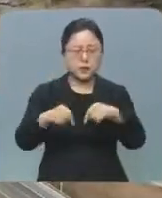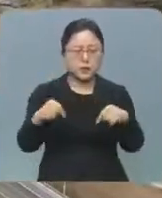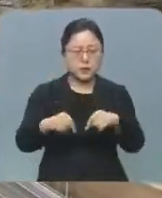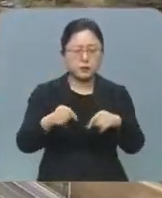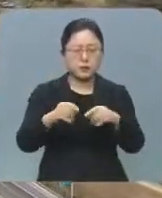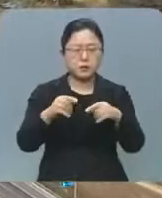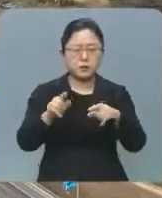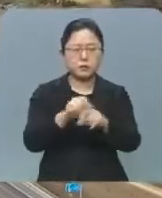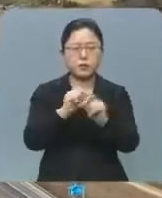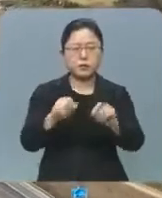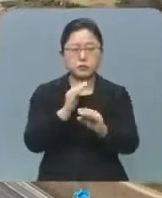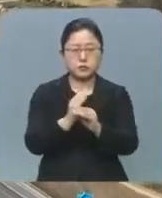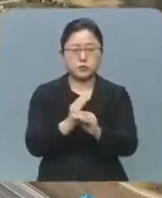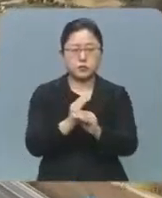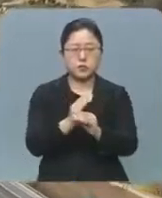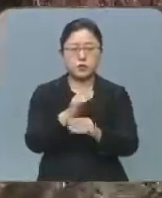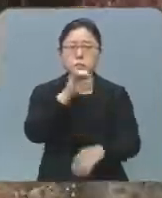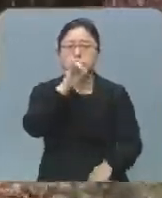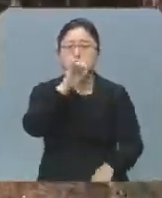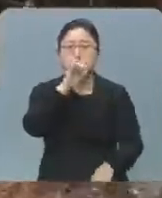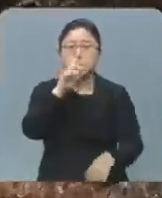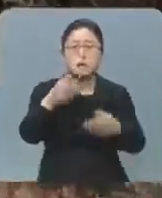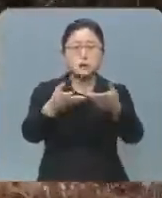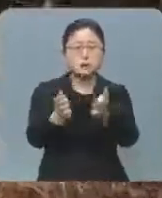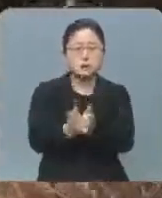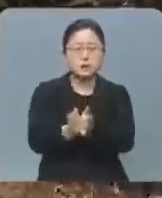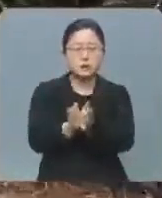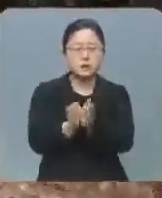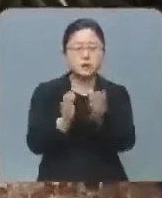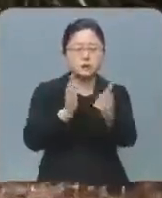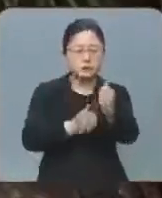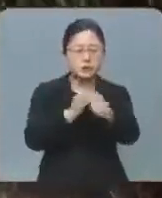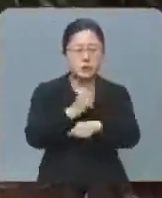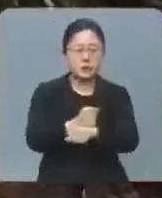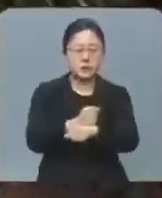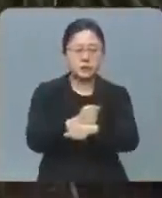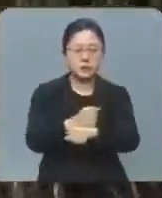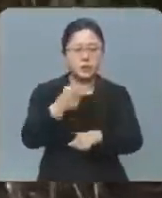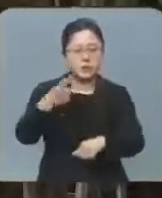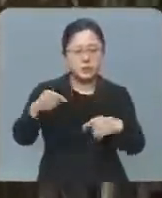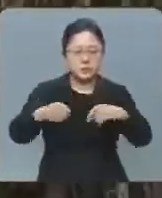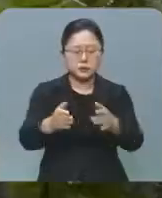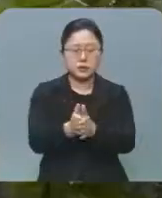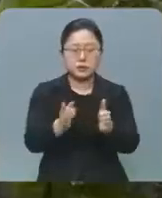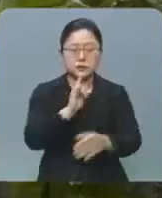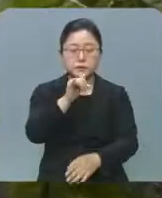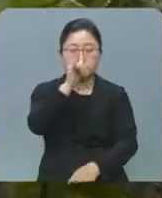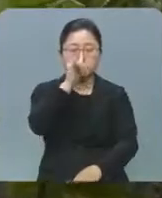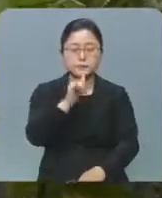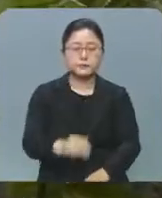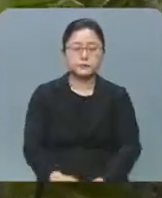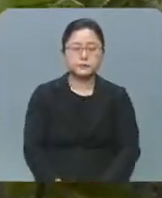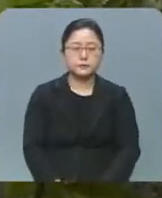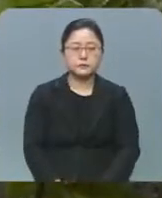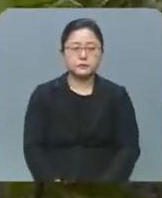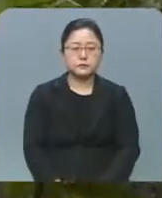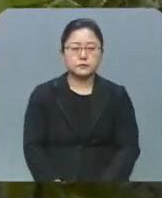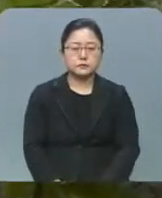상태에 빠졌다며 중앙부처의 유권 해석 결과를 토대로 전향적인 자세로 협상에 임해야 한다고 주장했습니다.